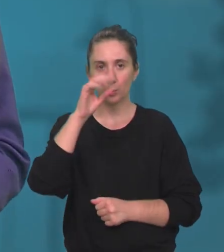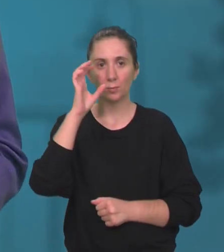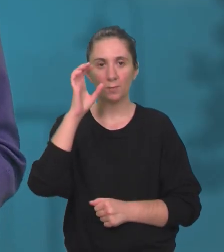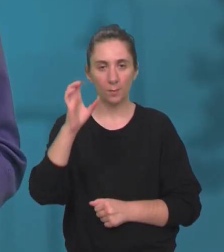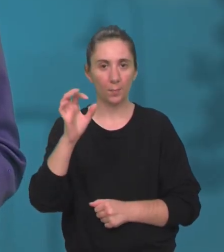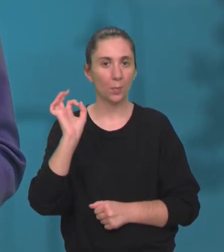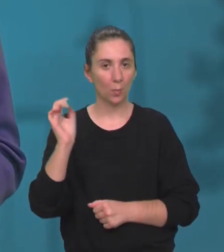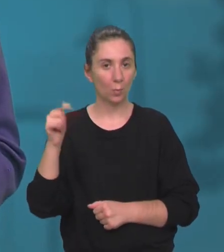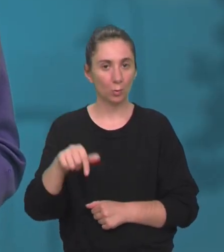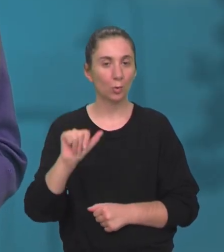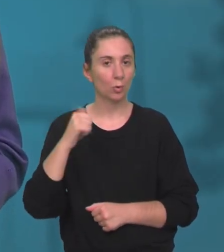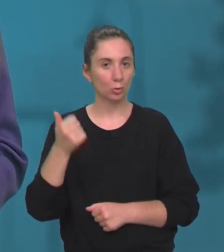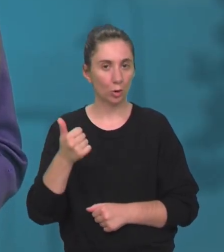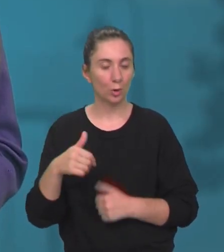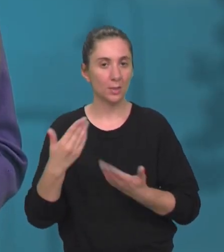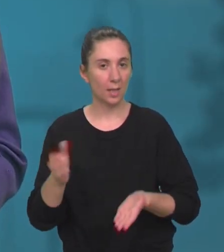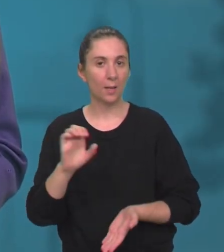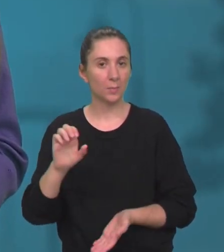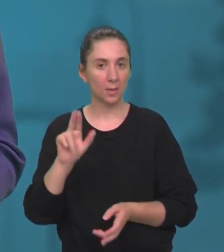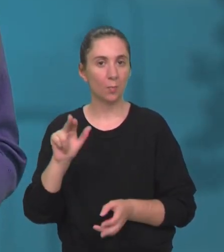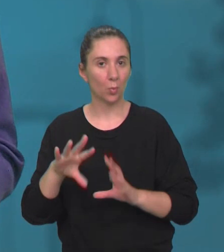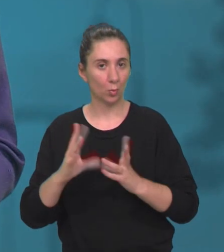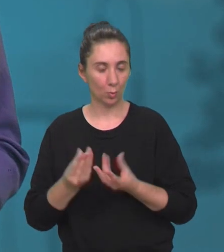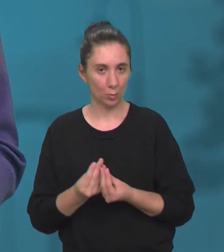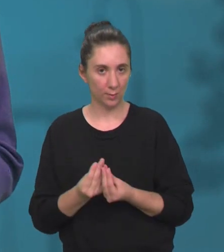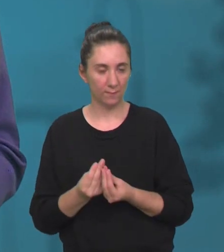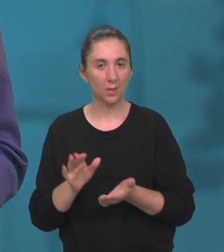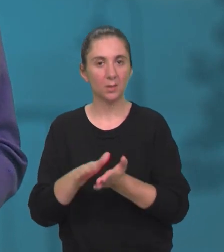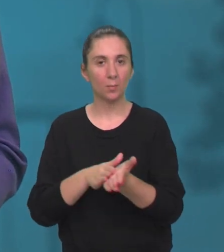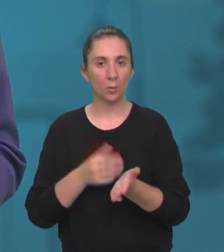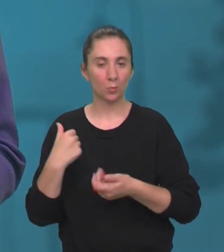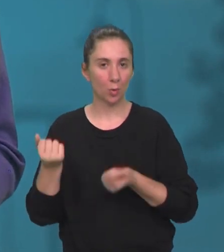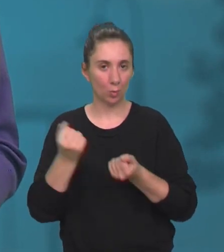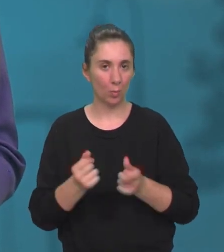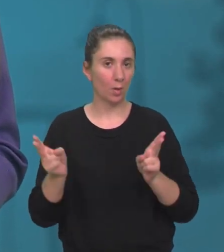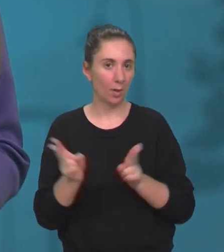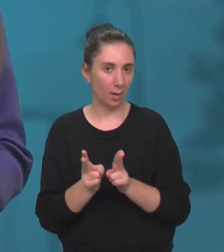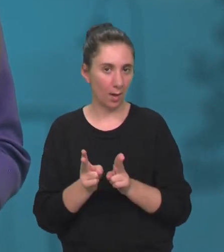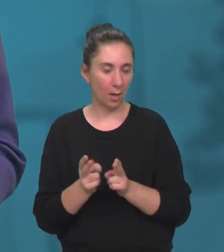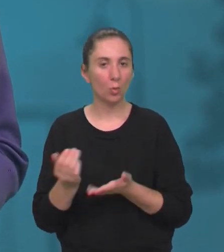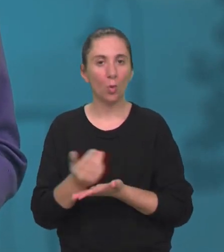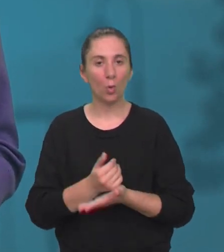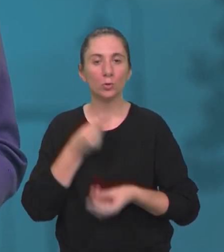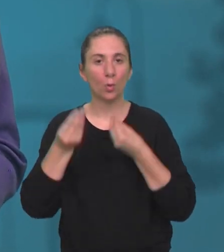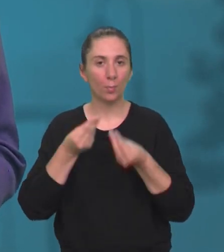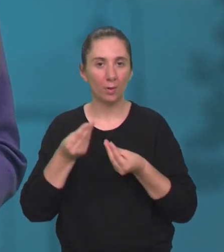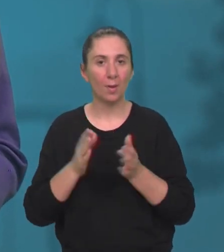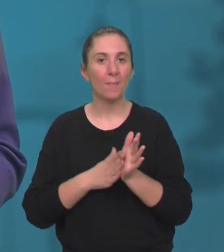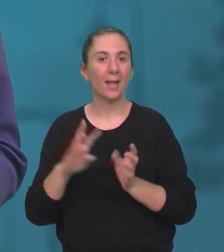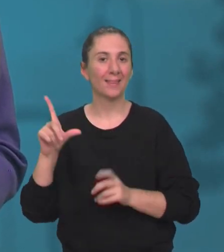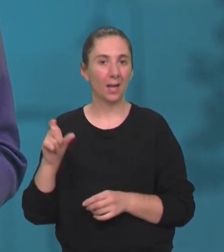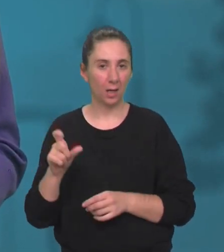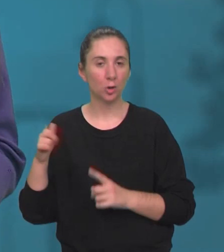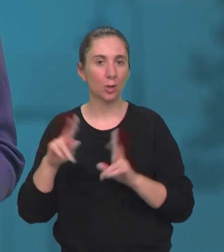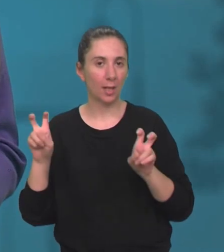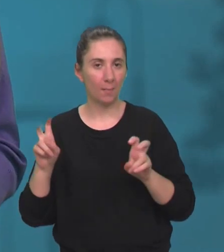Poštovani gledatelji, dobrodošli u još jedno izdanje emisije Mogu sve. Za početak vam donosimo kratko, ali korisno predavanje Marija